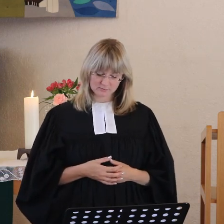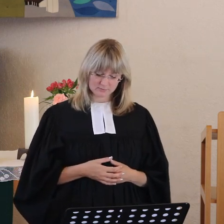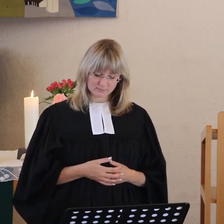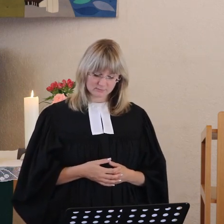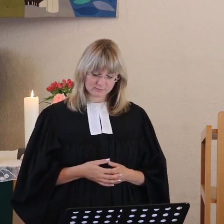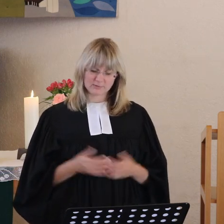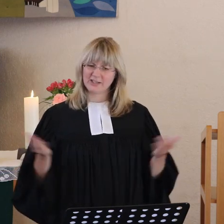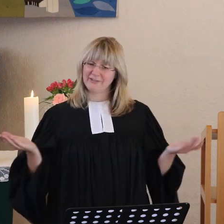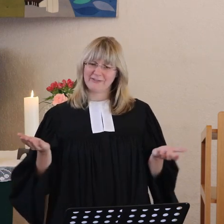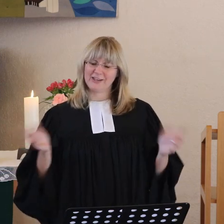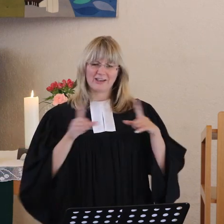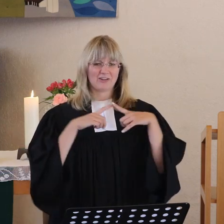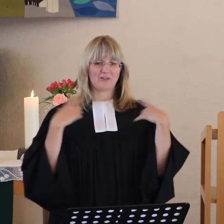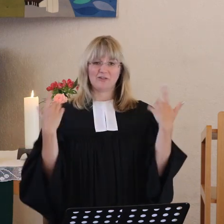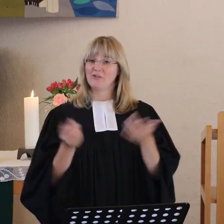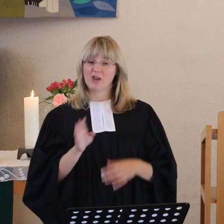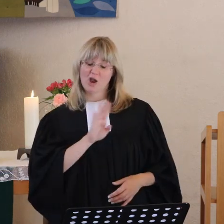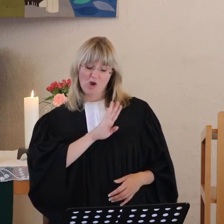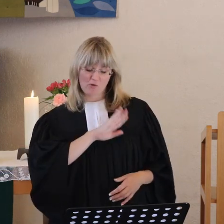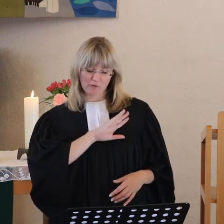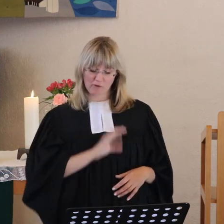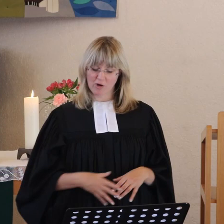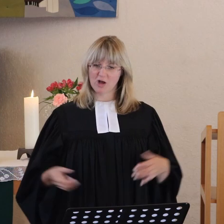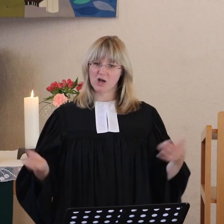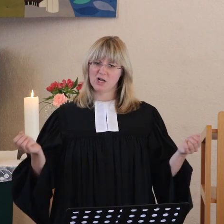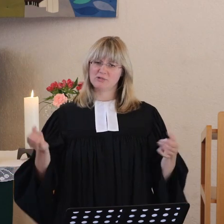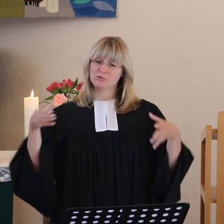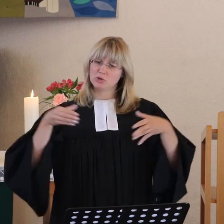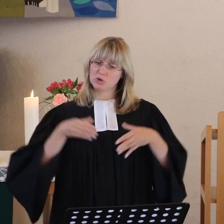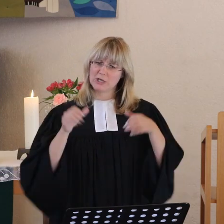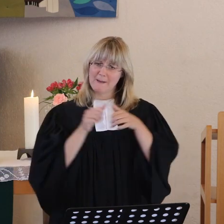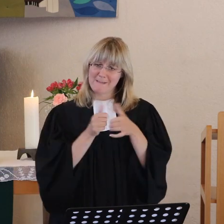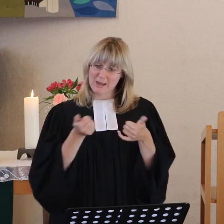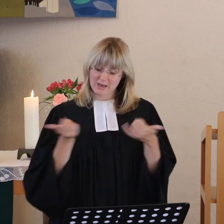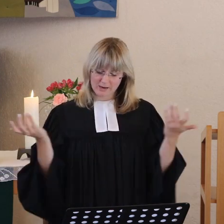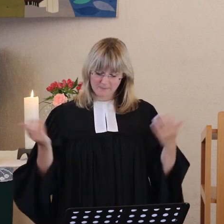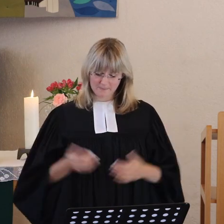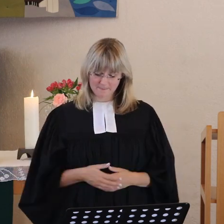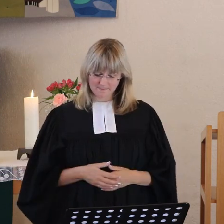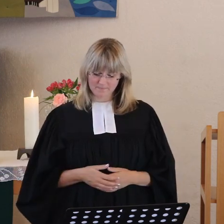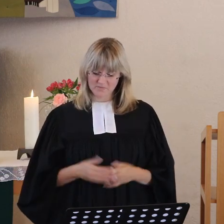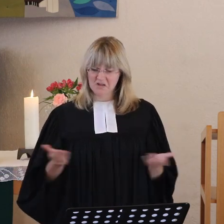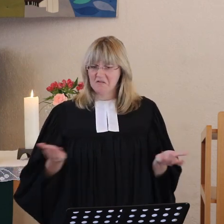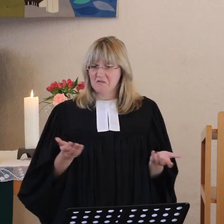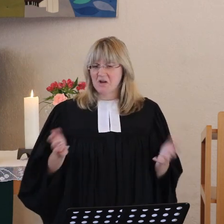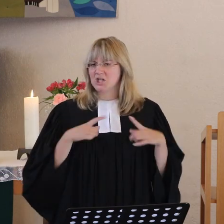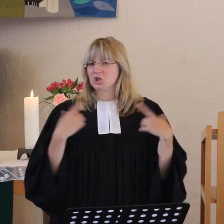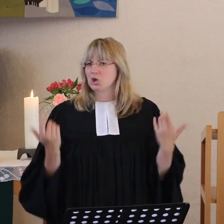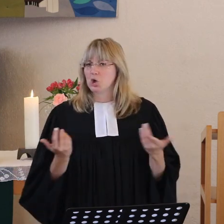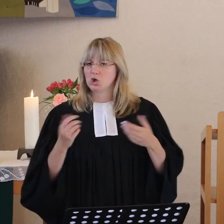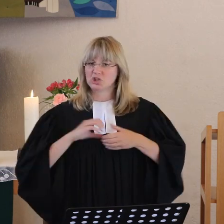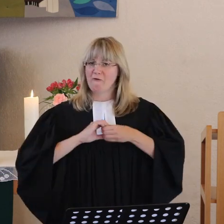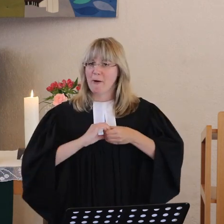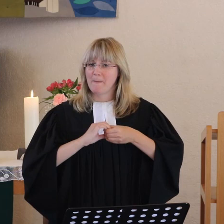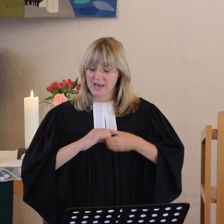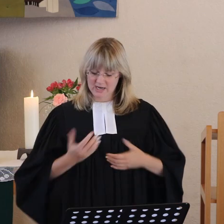Nicht nur bei so einem großen Wohnprojekt, auch in einer Studenten-WG, in Wohngruppen oder